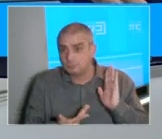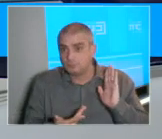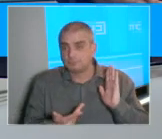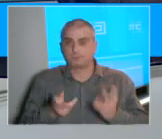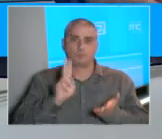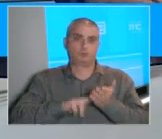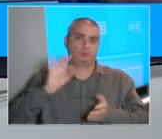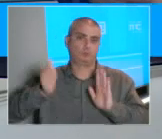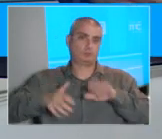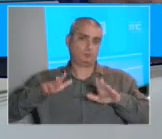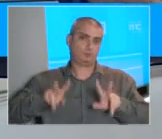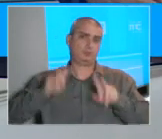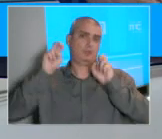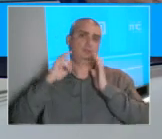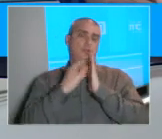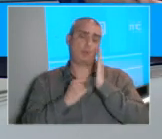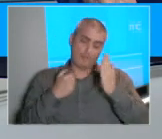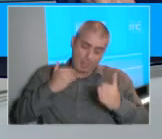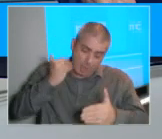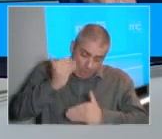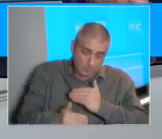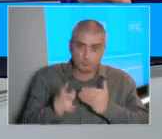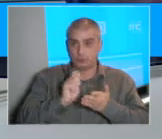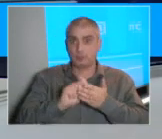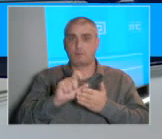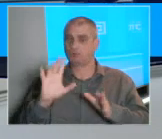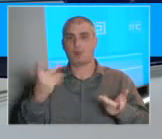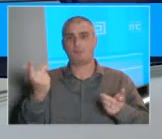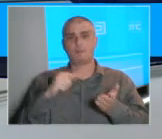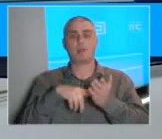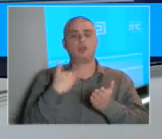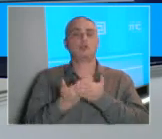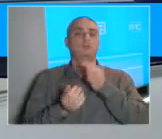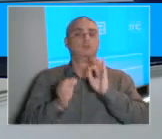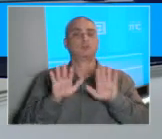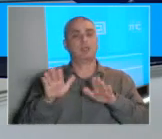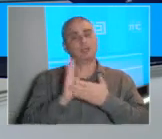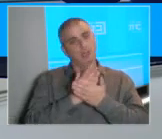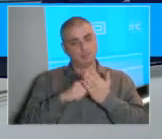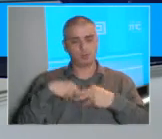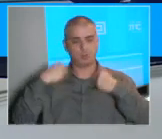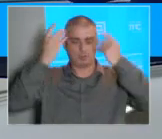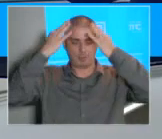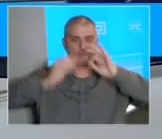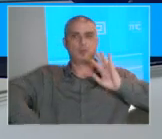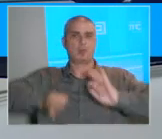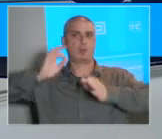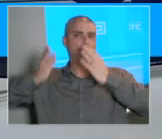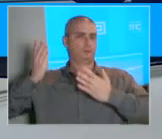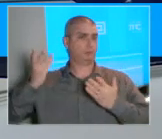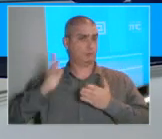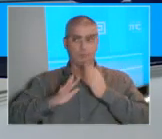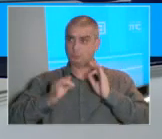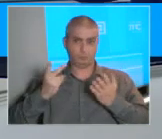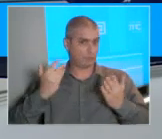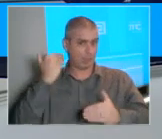אז זכותו של ראש הממשלה לנצל את החוקים עד הסוף, אז טוב, יש לו כתב אישום, למה? כי היועץ המשפטי החליט, בגלל שאנחנו נותנים כבוד למערכת המשפט, מערכת